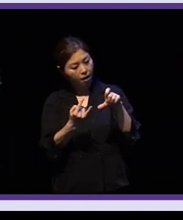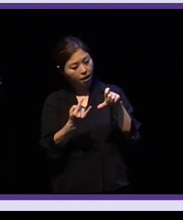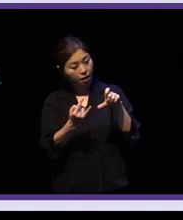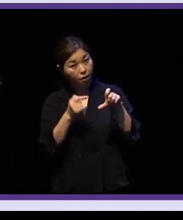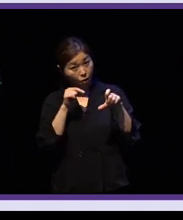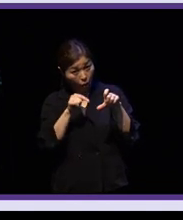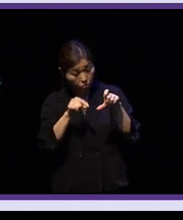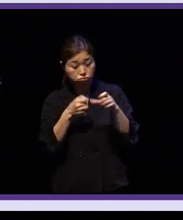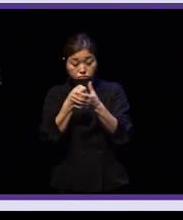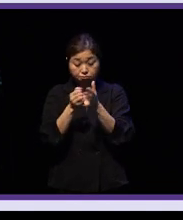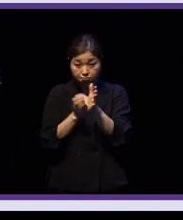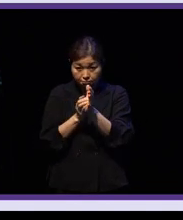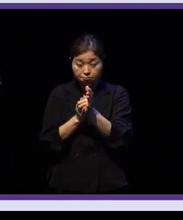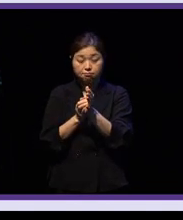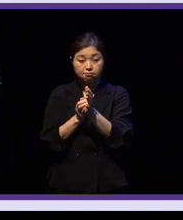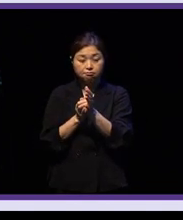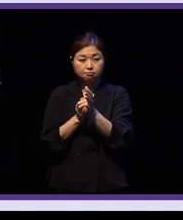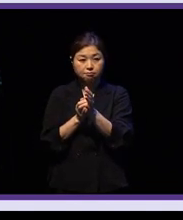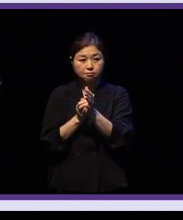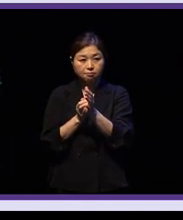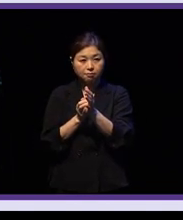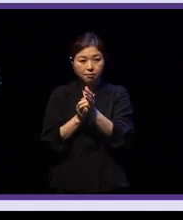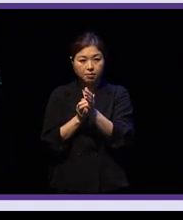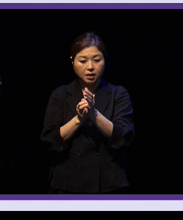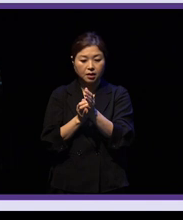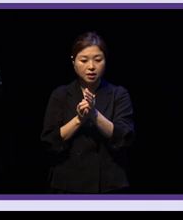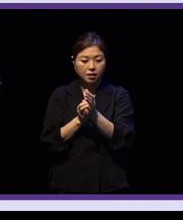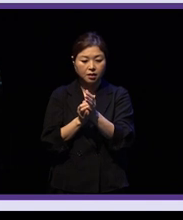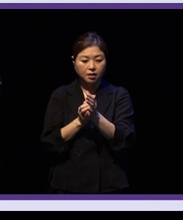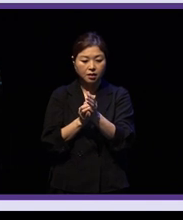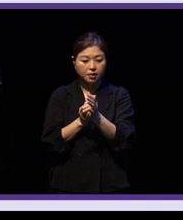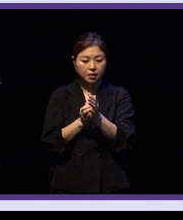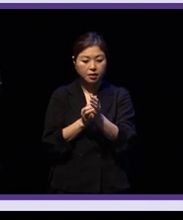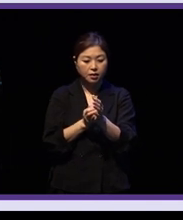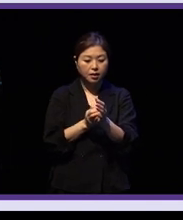고정형으로 선택을 했다라고 하면은 4.5 이내로